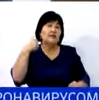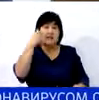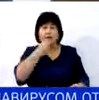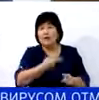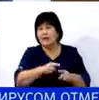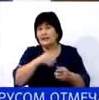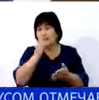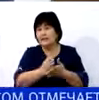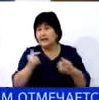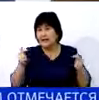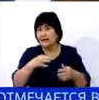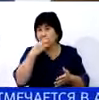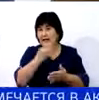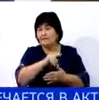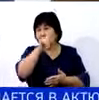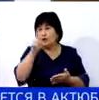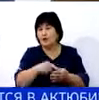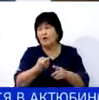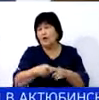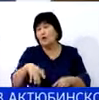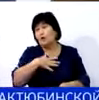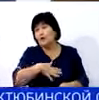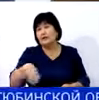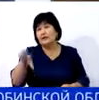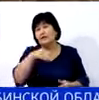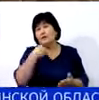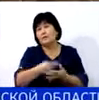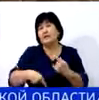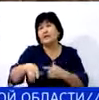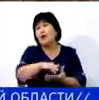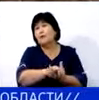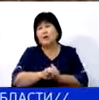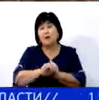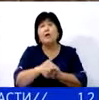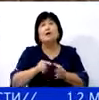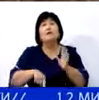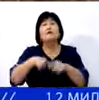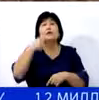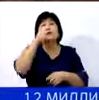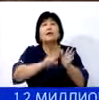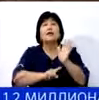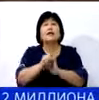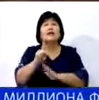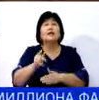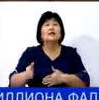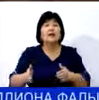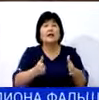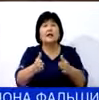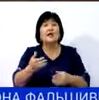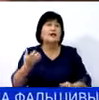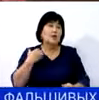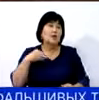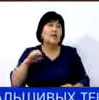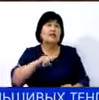Это стало конкретным ответом на вопрос, который волновал бизнес-сообщество. В следующем году начнется строительство автодороги Кызылорда-Жезказган.